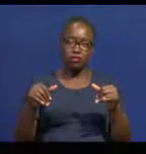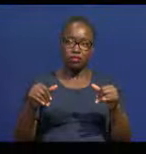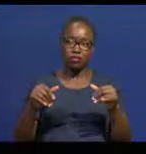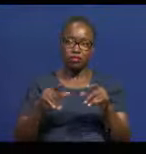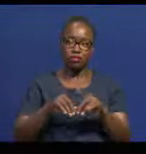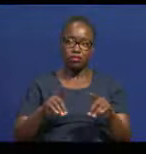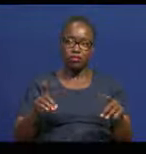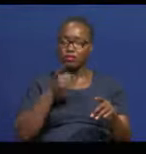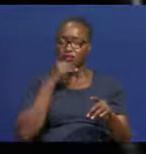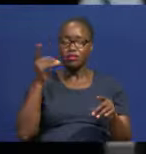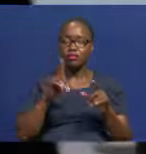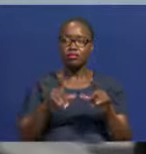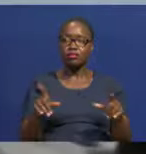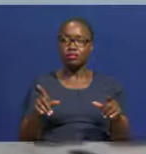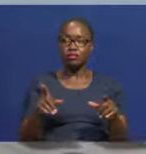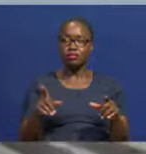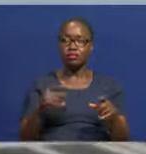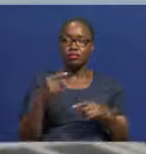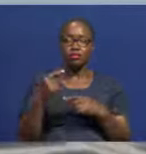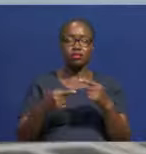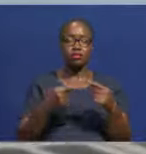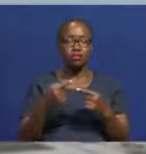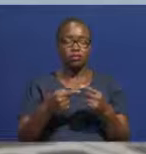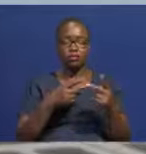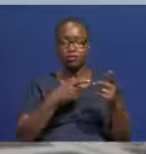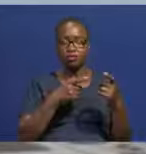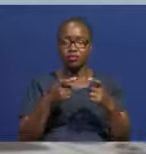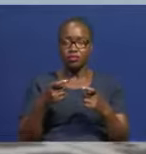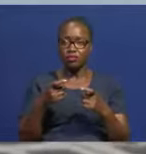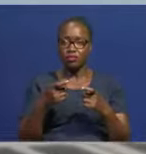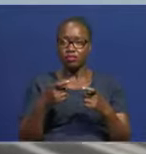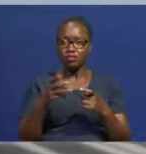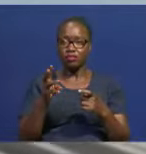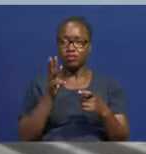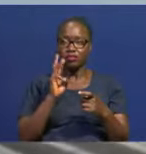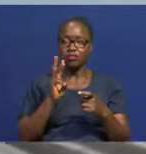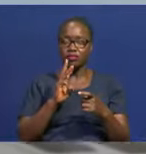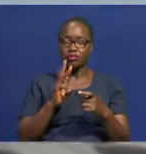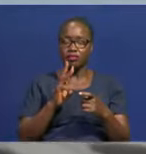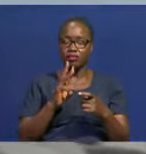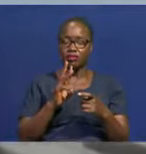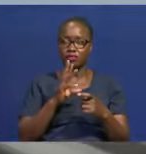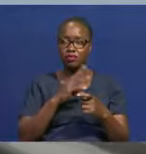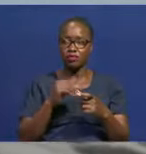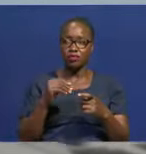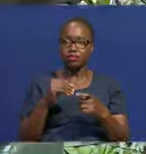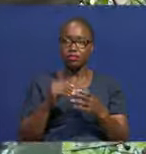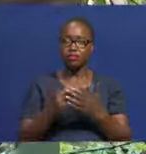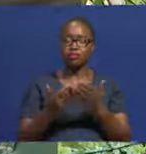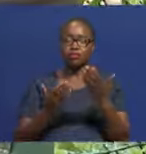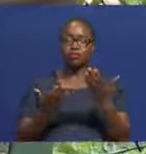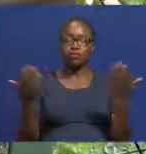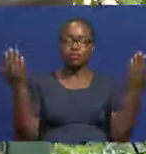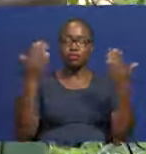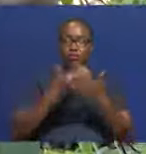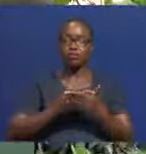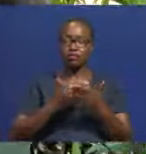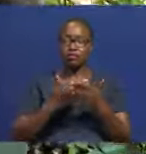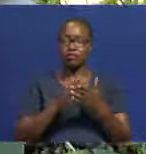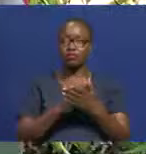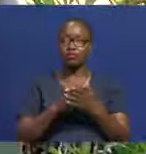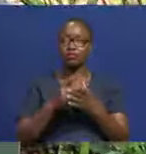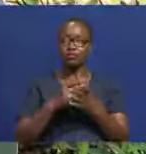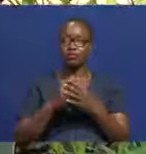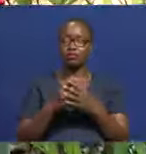kavu, ya operation, ya majini, na ya night jump.